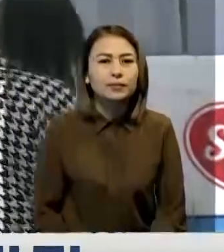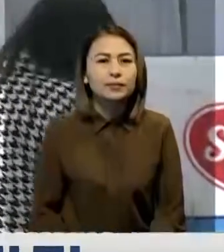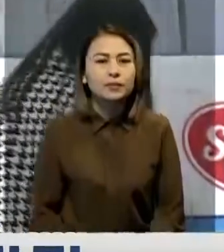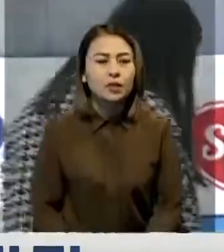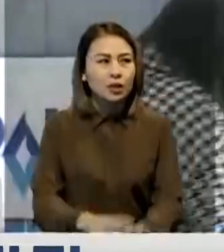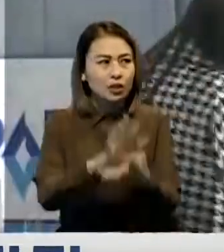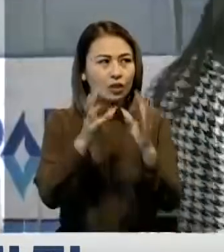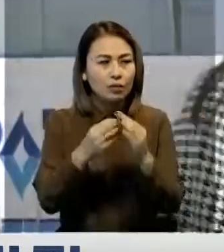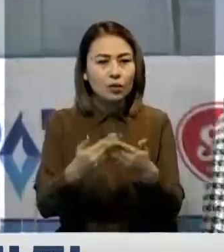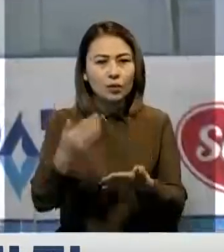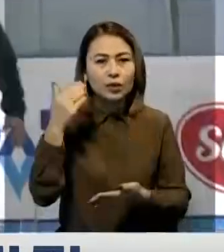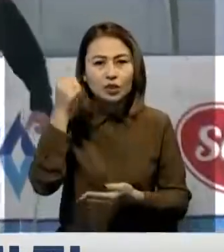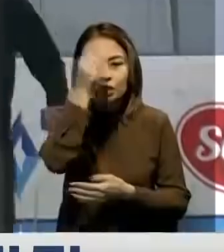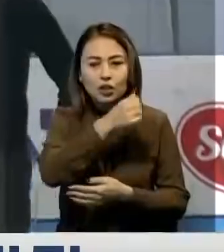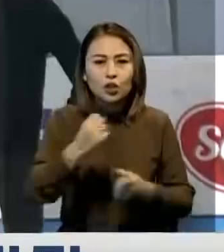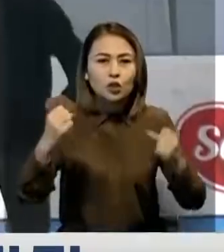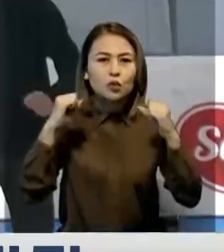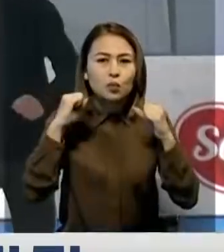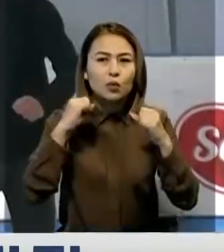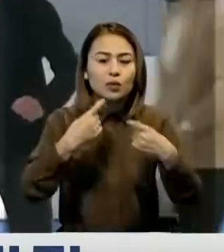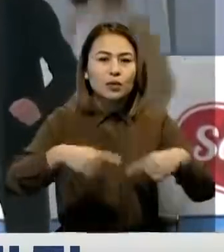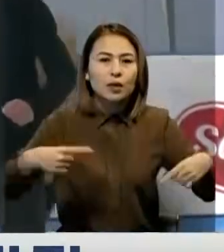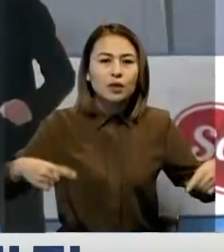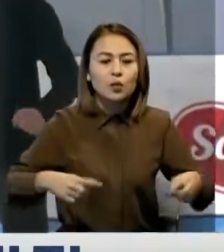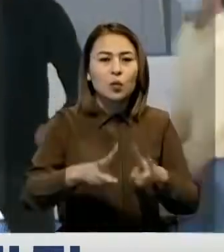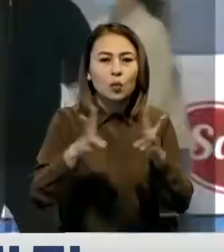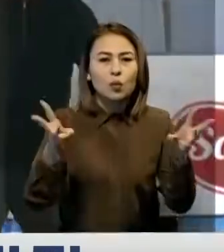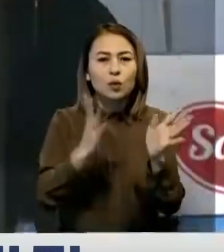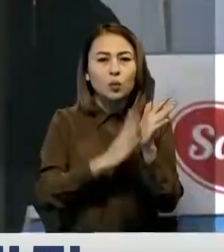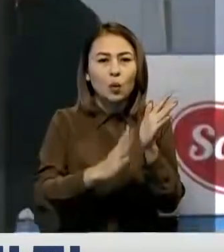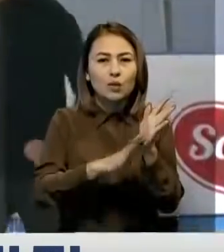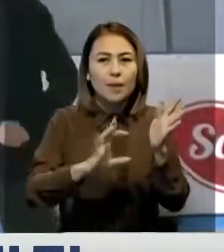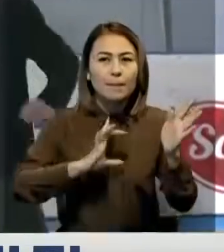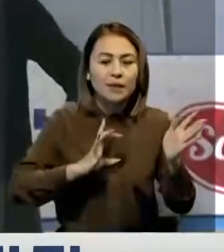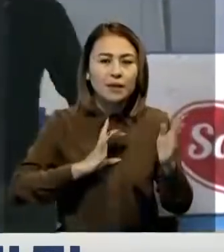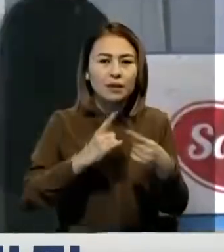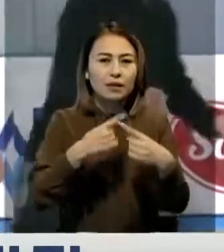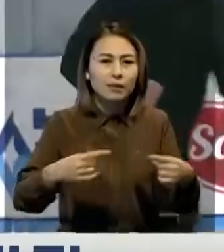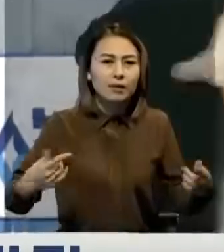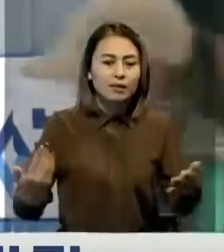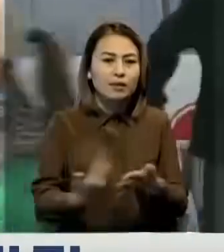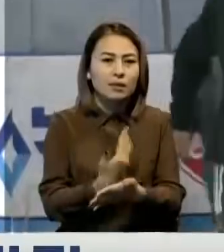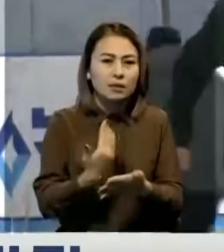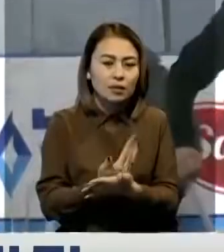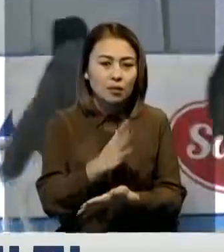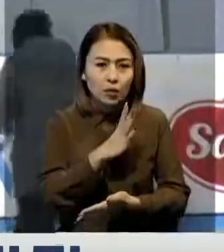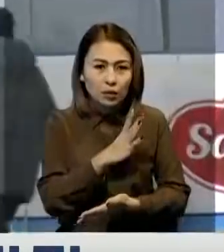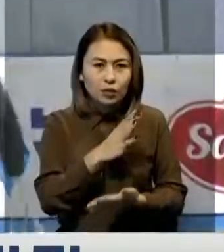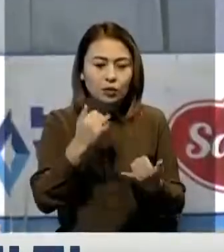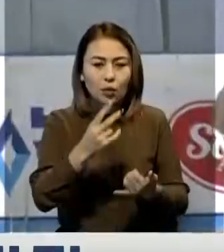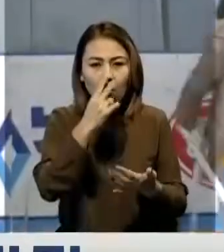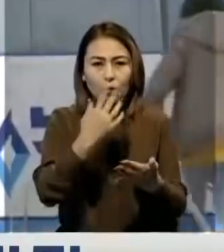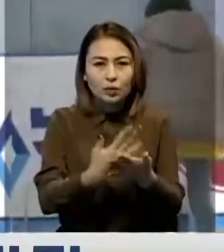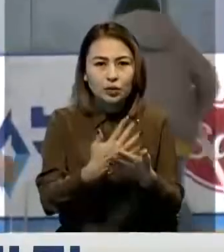Жалпы өткен жылы сыр спортшылары ел чемпионаттары мен кубоктарынан 90 медальді аймақ қанжығасына еншілесе, биыл сол